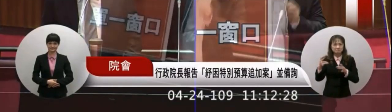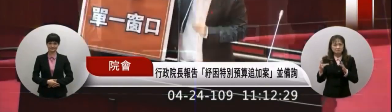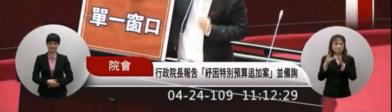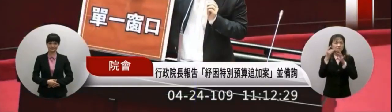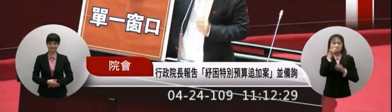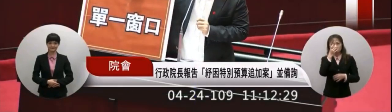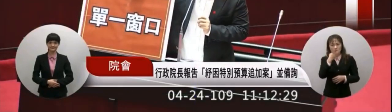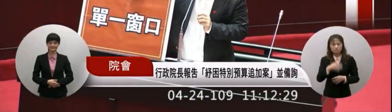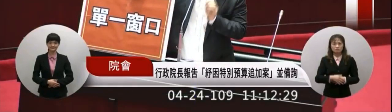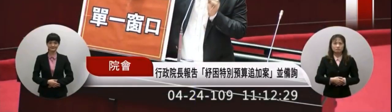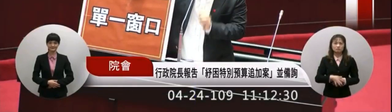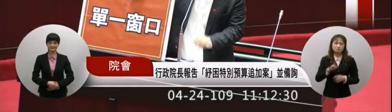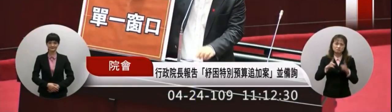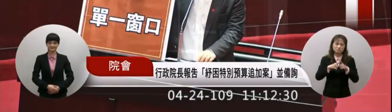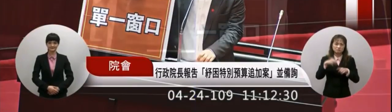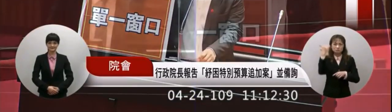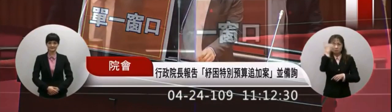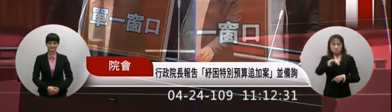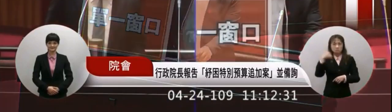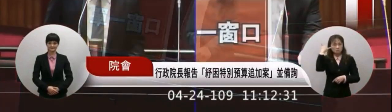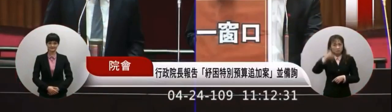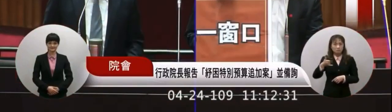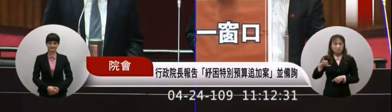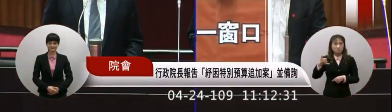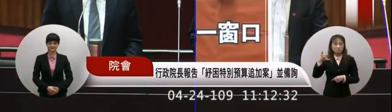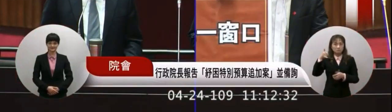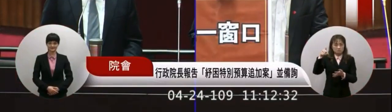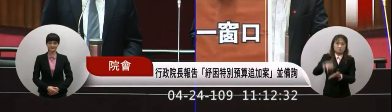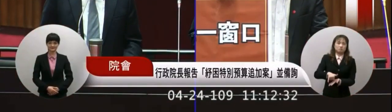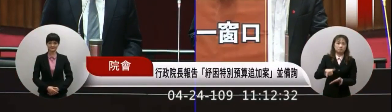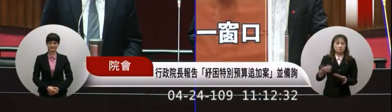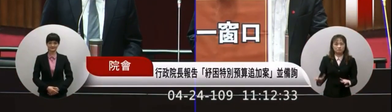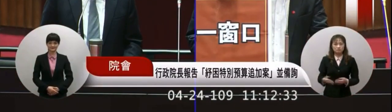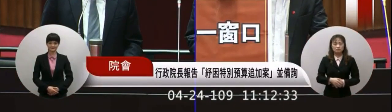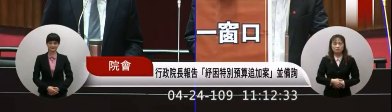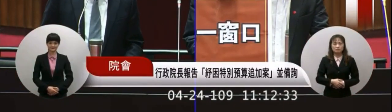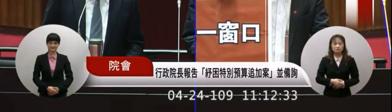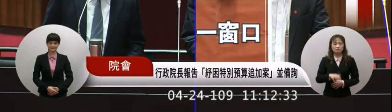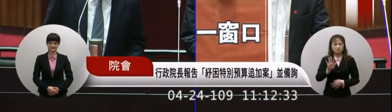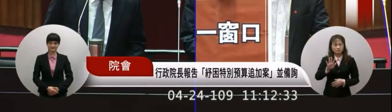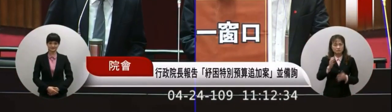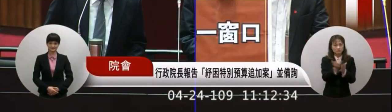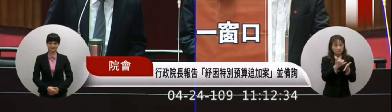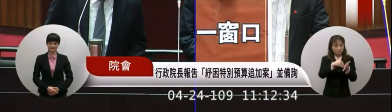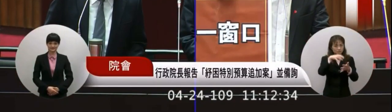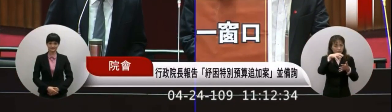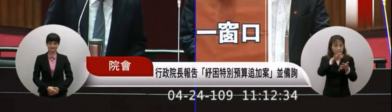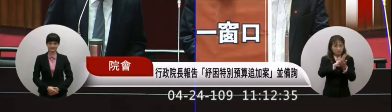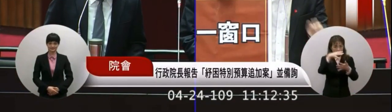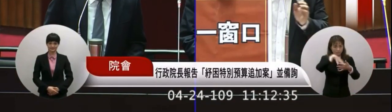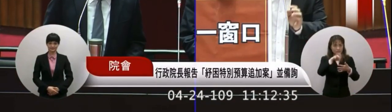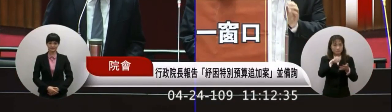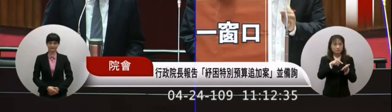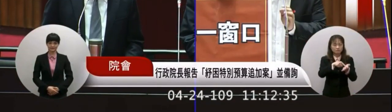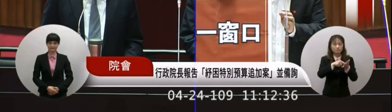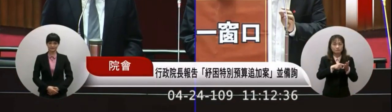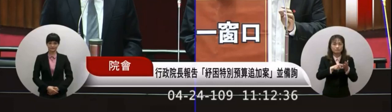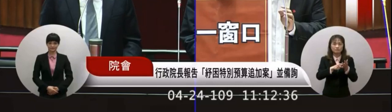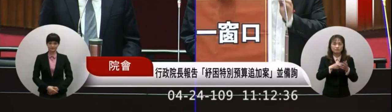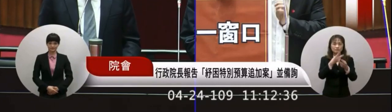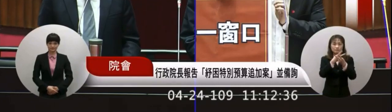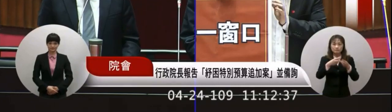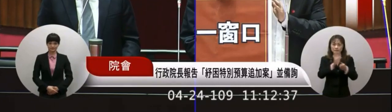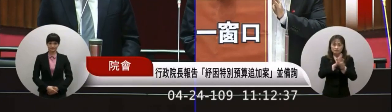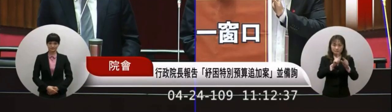反映讲卡入去，向挂电话。我其中注意到预算书内底有编的。1,800,000来做着客服中心，